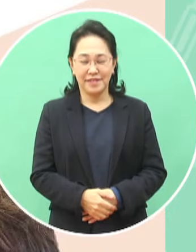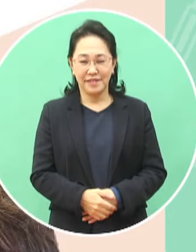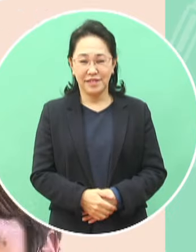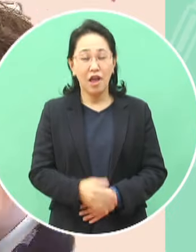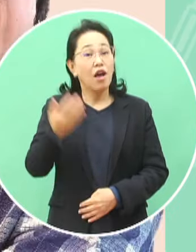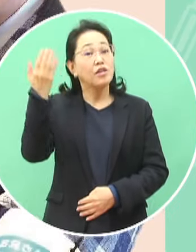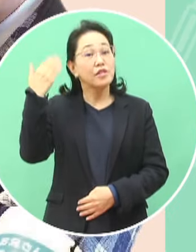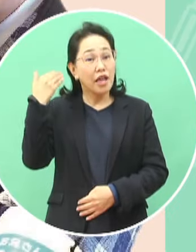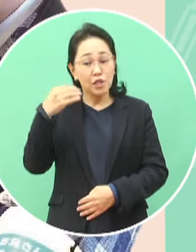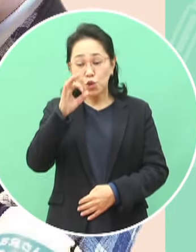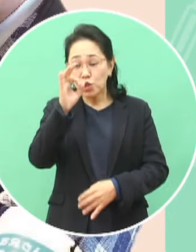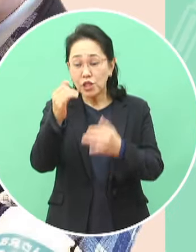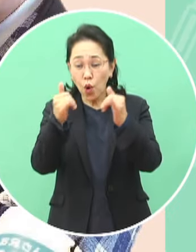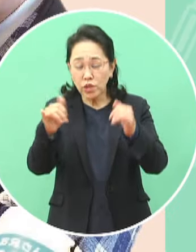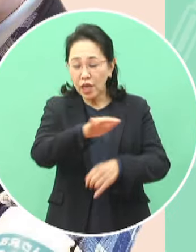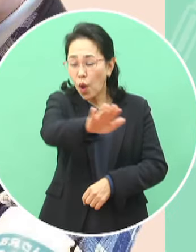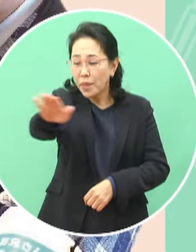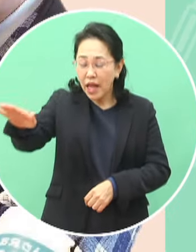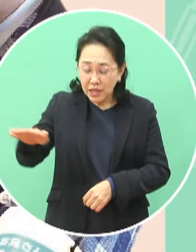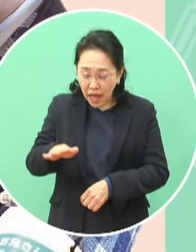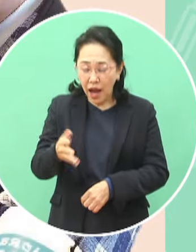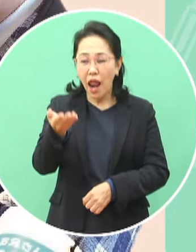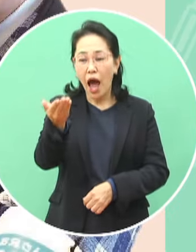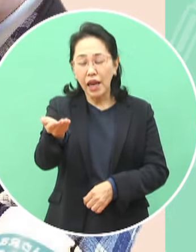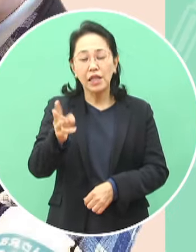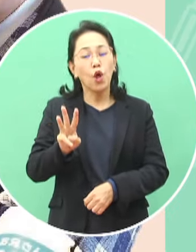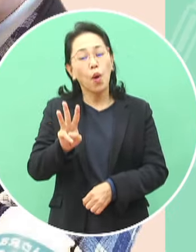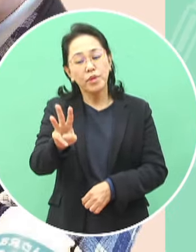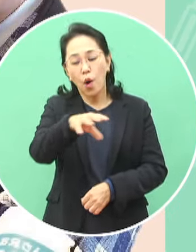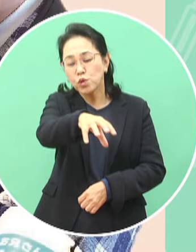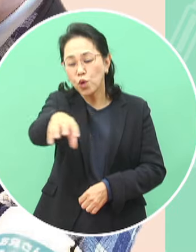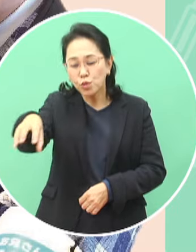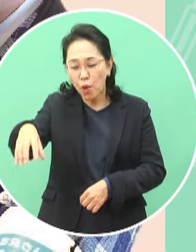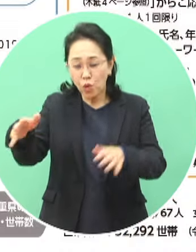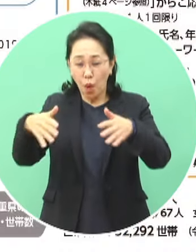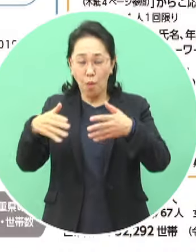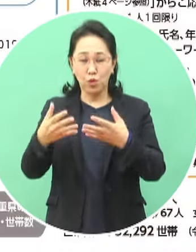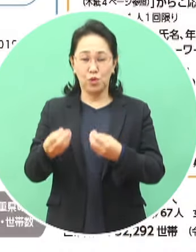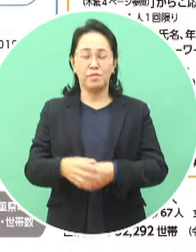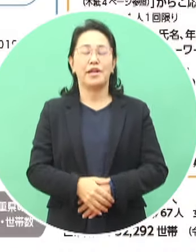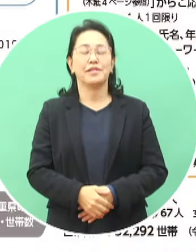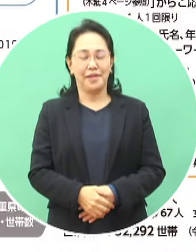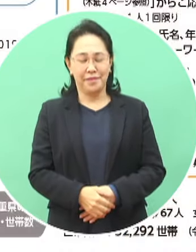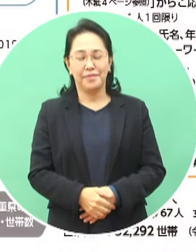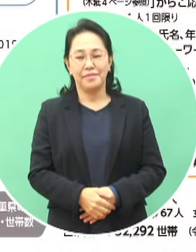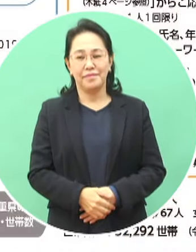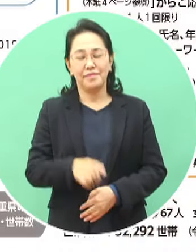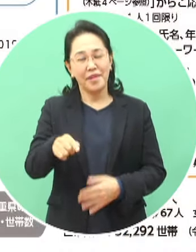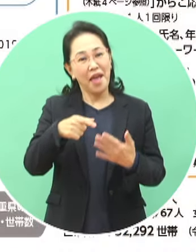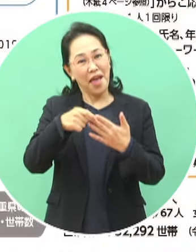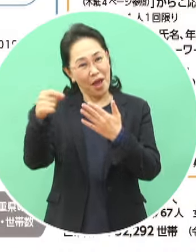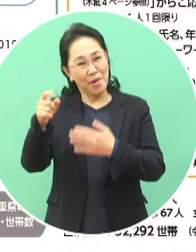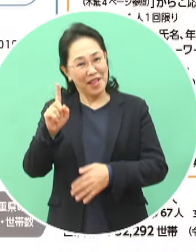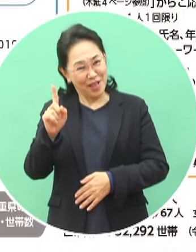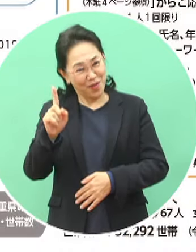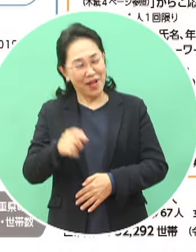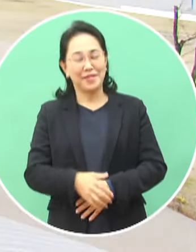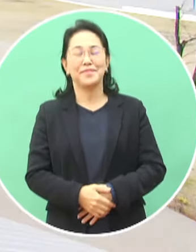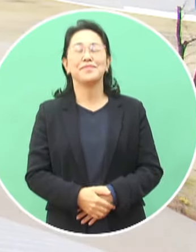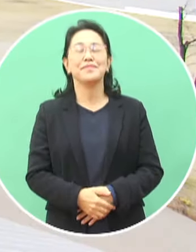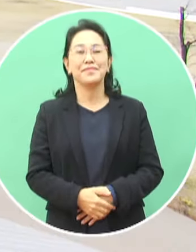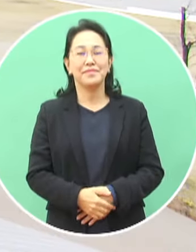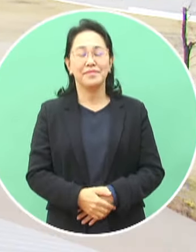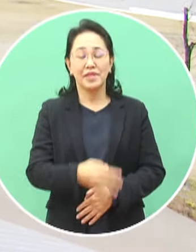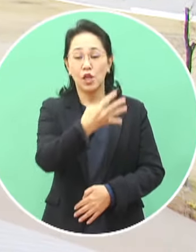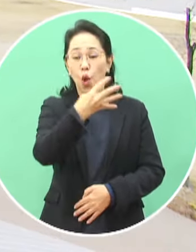先日視聴者の皆さんからあなたの三好スポットを募集しましたが、そこで選ばれたのは